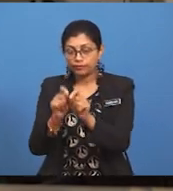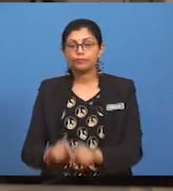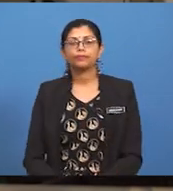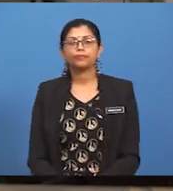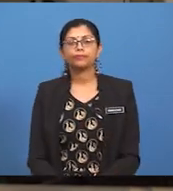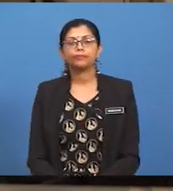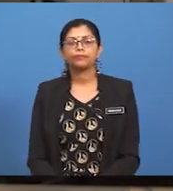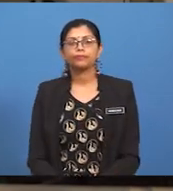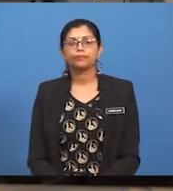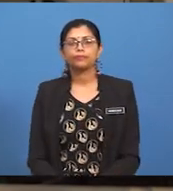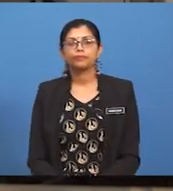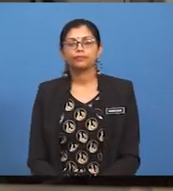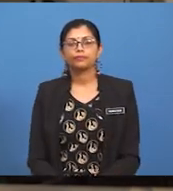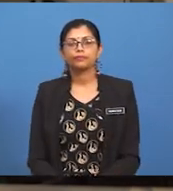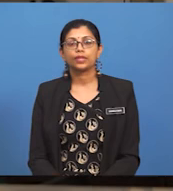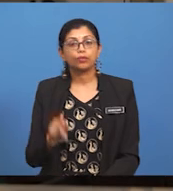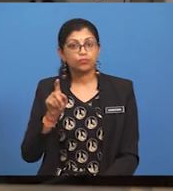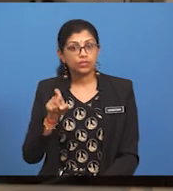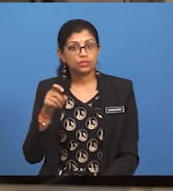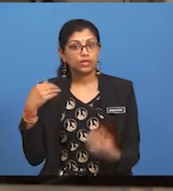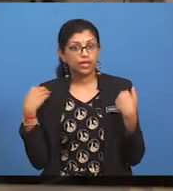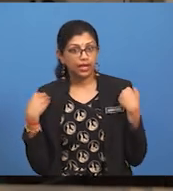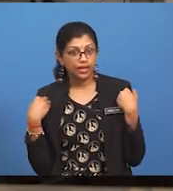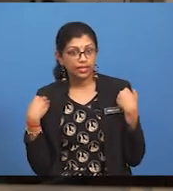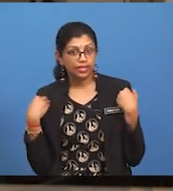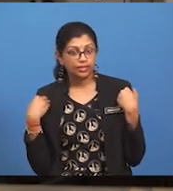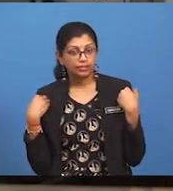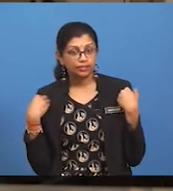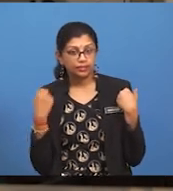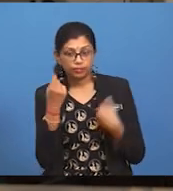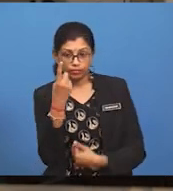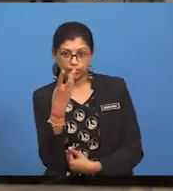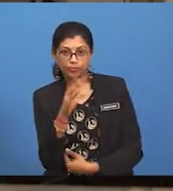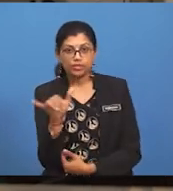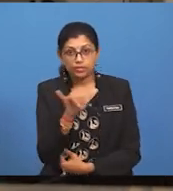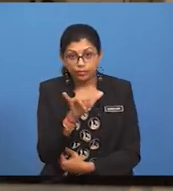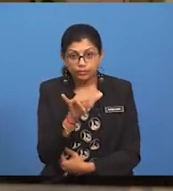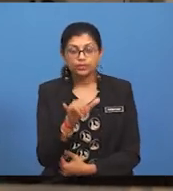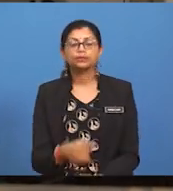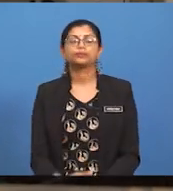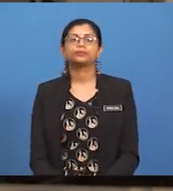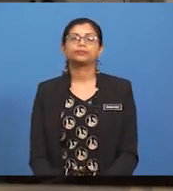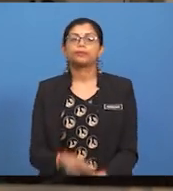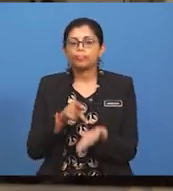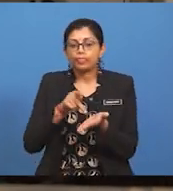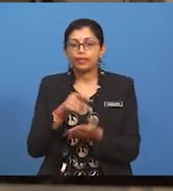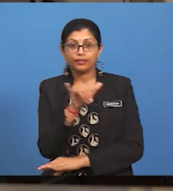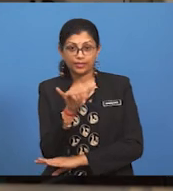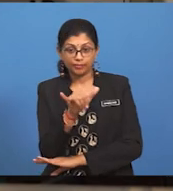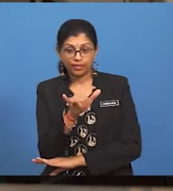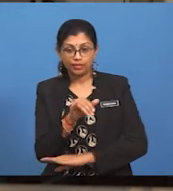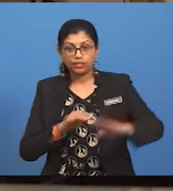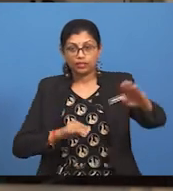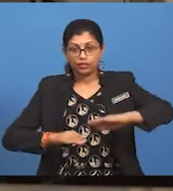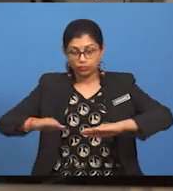lapik berbentuk. Pastikan bilangan kepingan pola cukup sebelum melakukan kerja